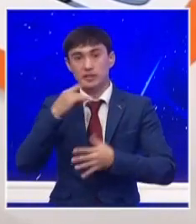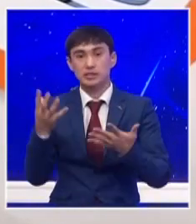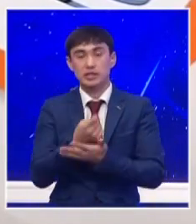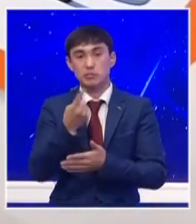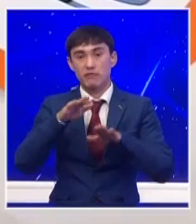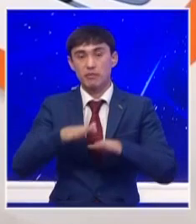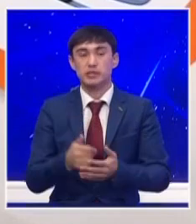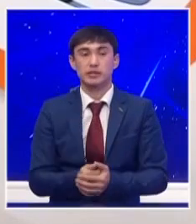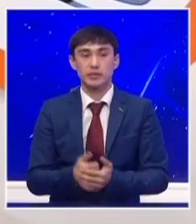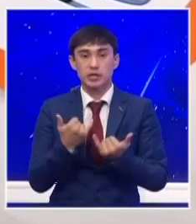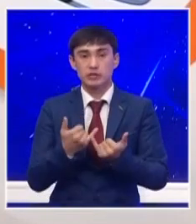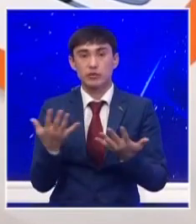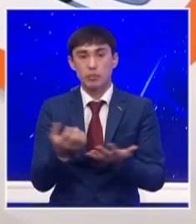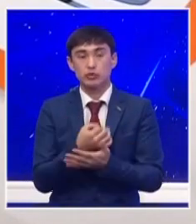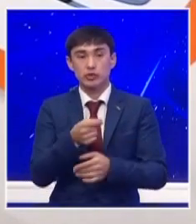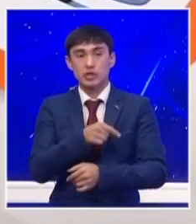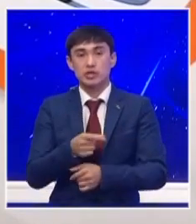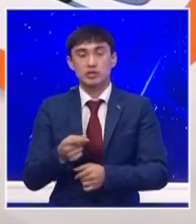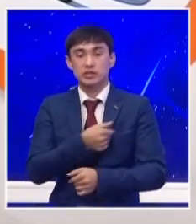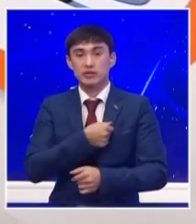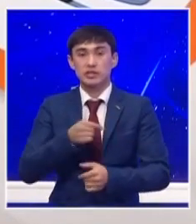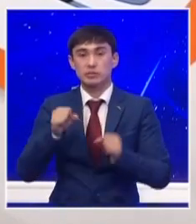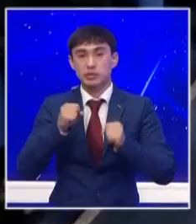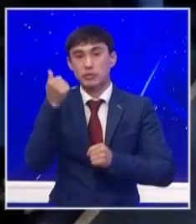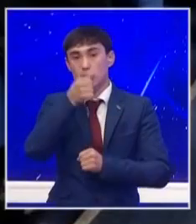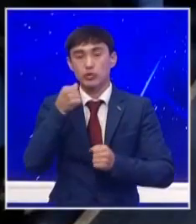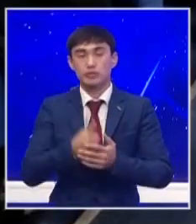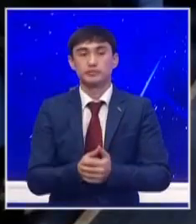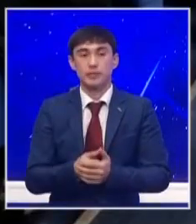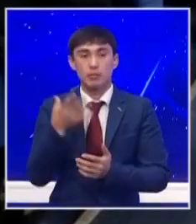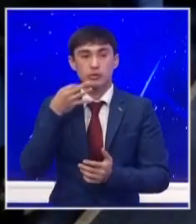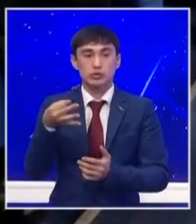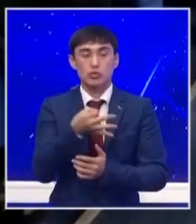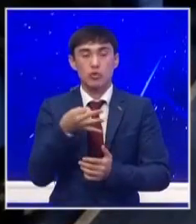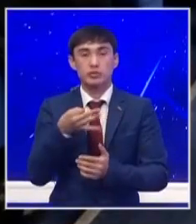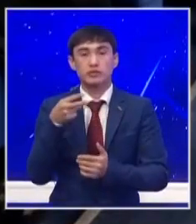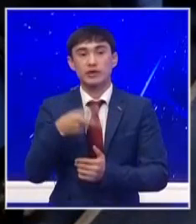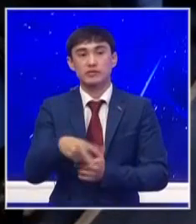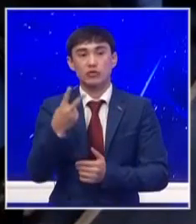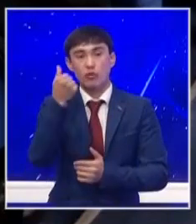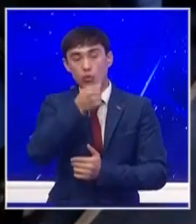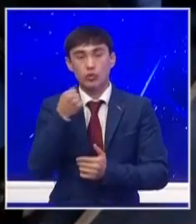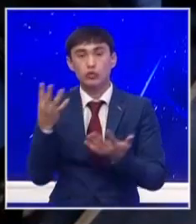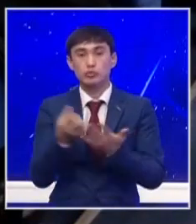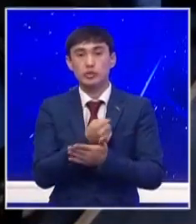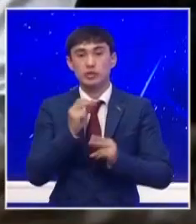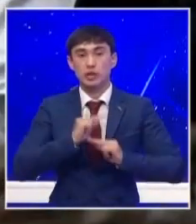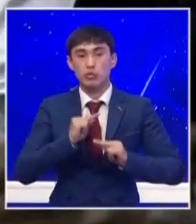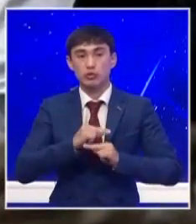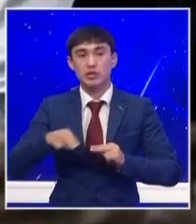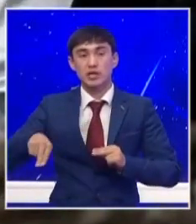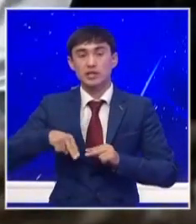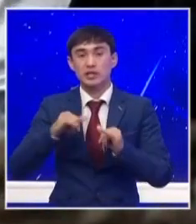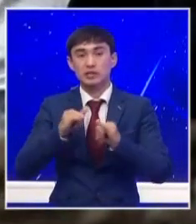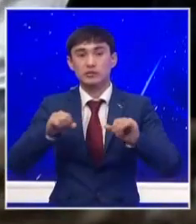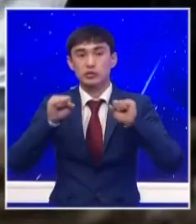также первое место сегодня и получил звание спортсмен года в Алматинской области с 2022 года успешно функционирует дирекция